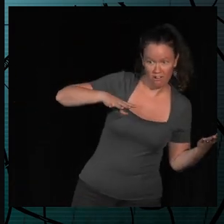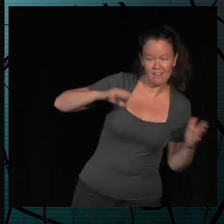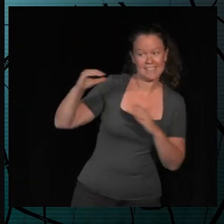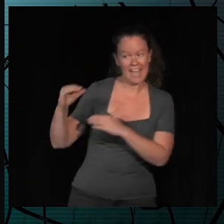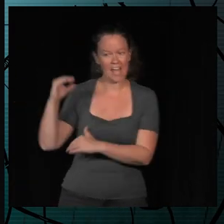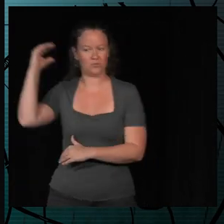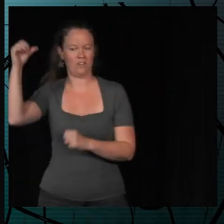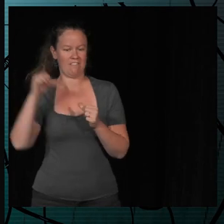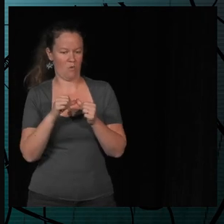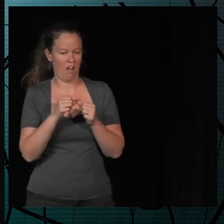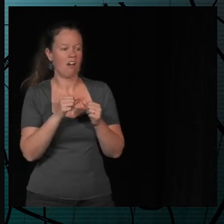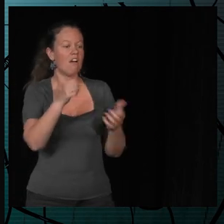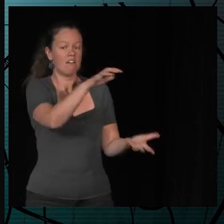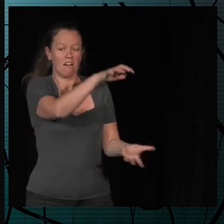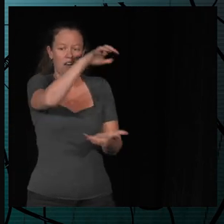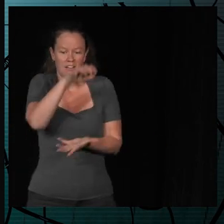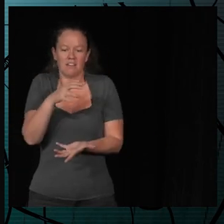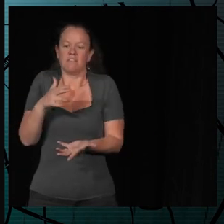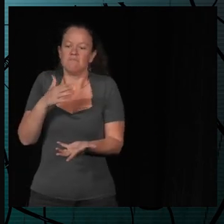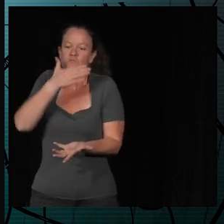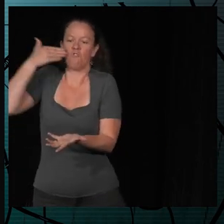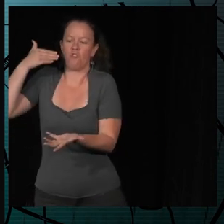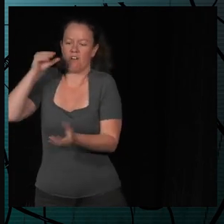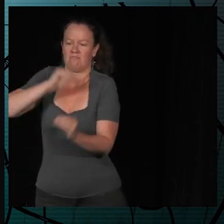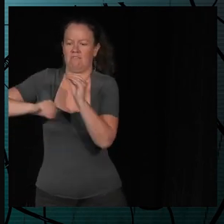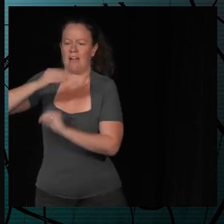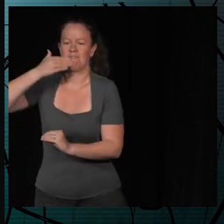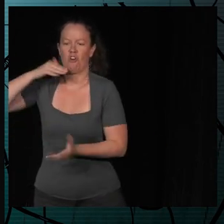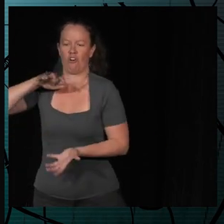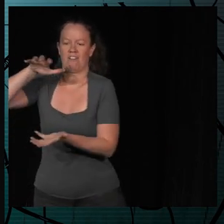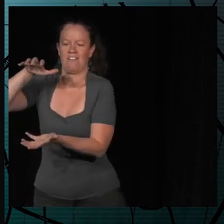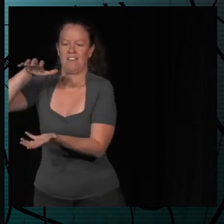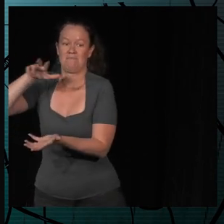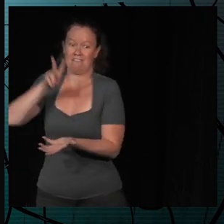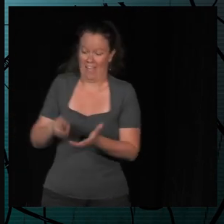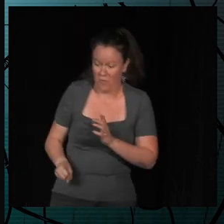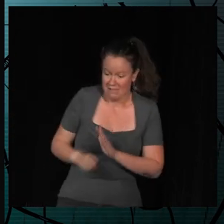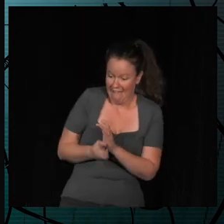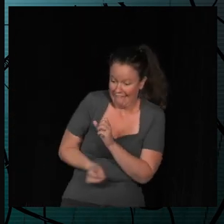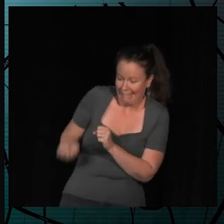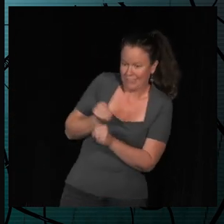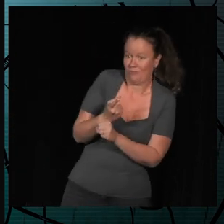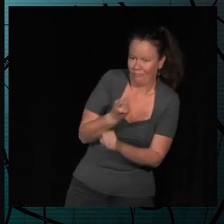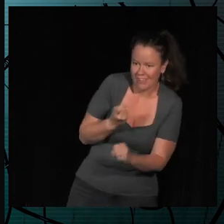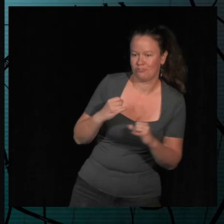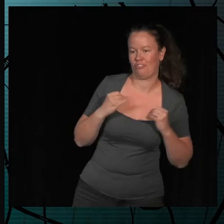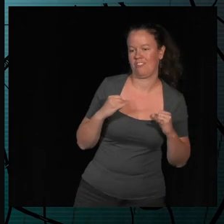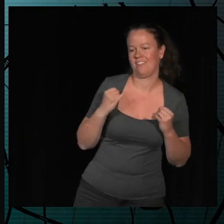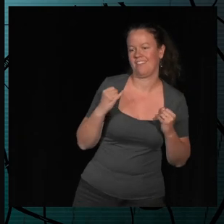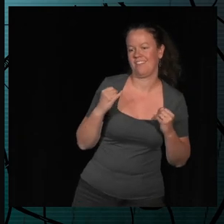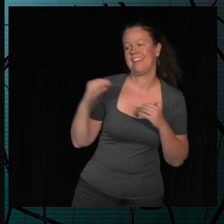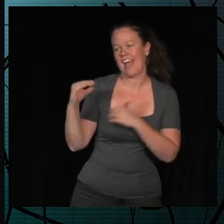des jeunes et c'est ainsi que l'évolution technologique peut être possible dans une culture parce que à partir d'un certain âge on peut